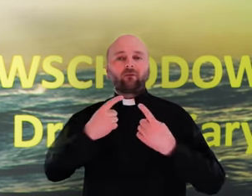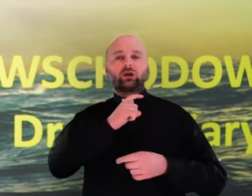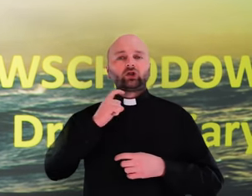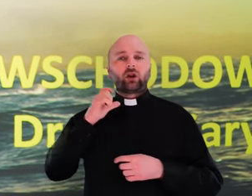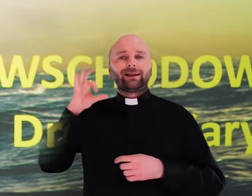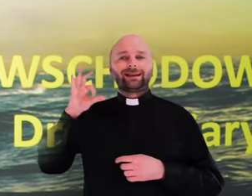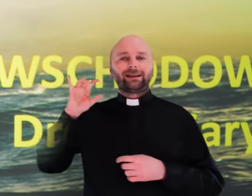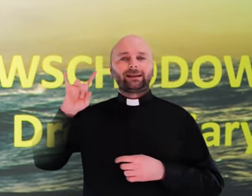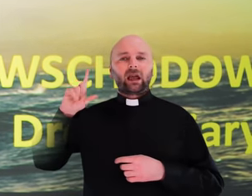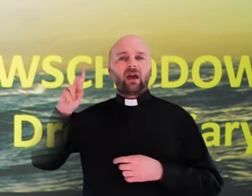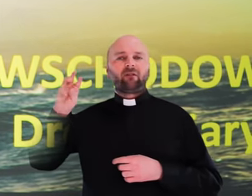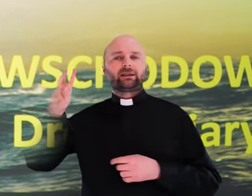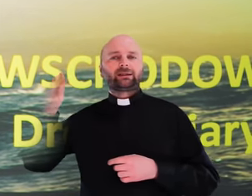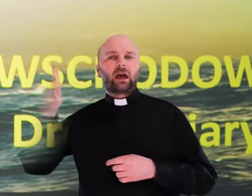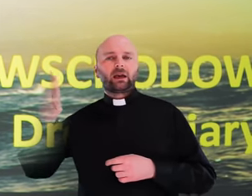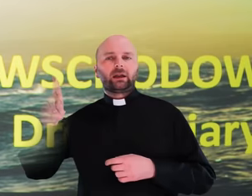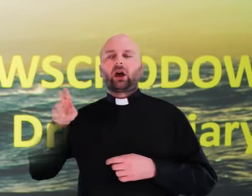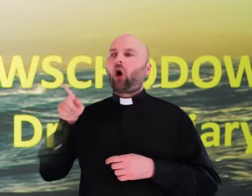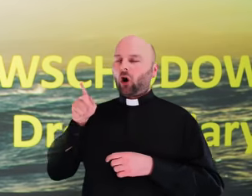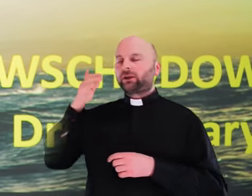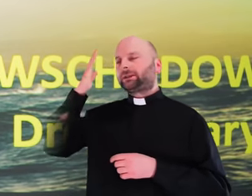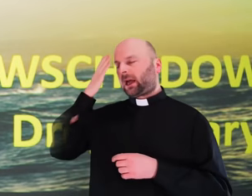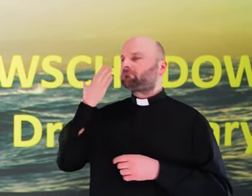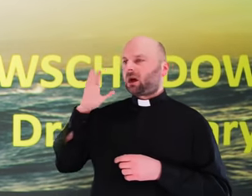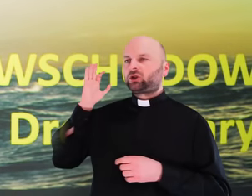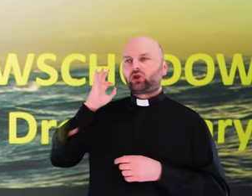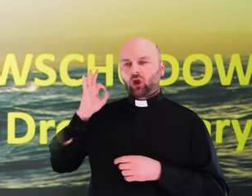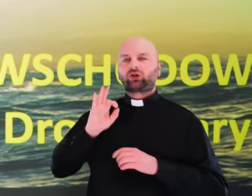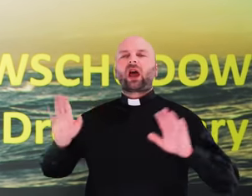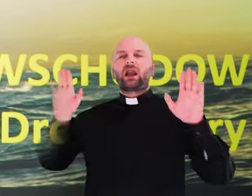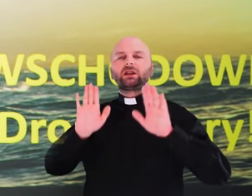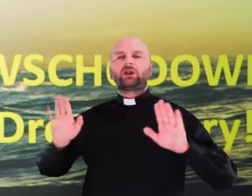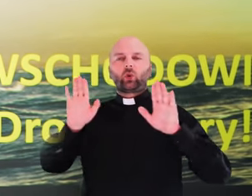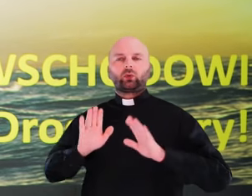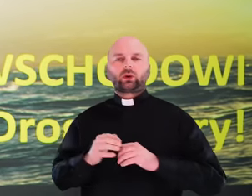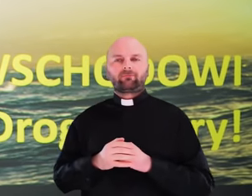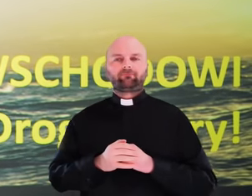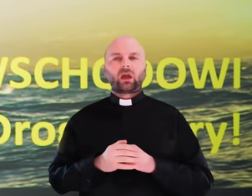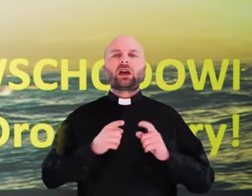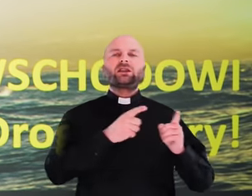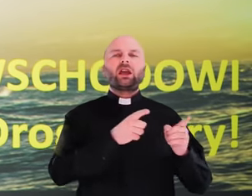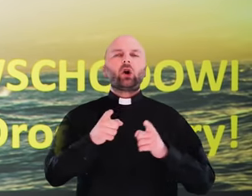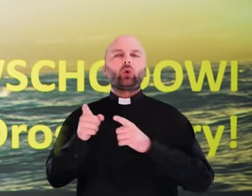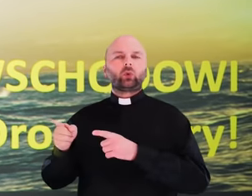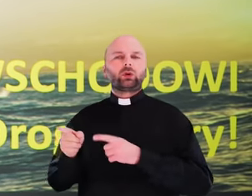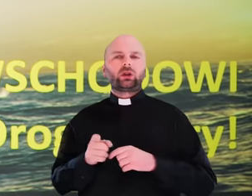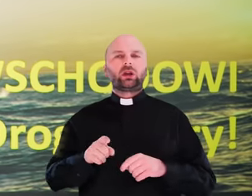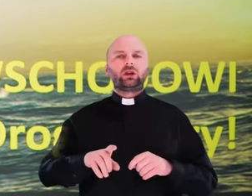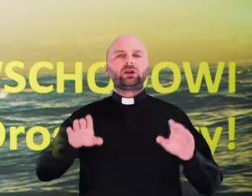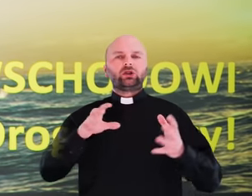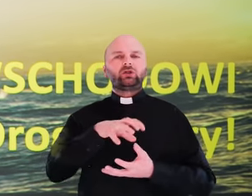który jest tutaj wielkim znawcą liturgii. Okazuje się, że kierunki świata, a zwłaszcza ten